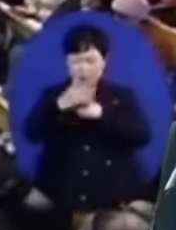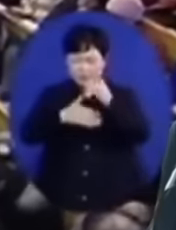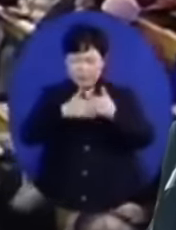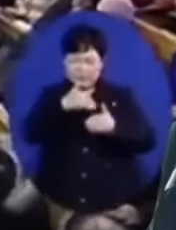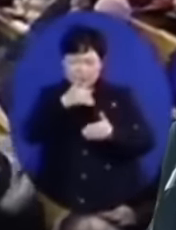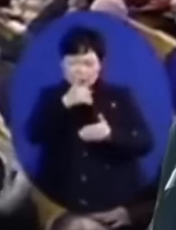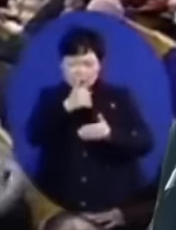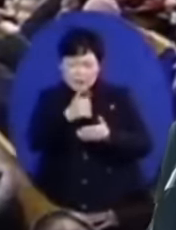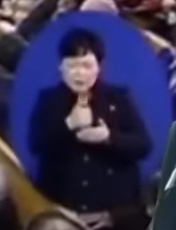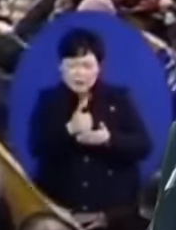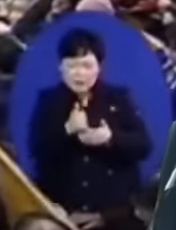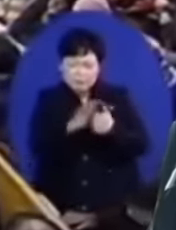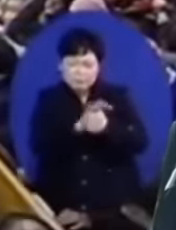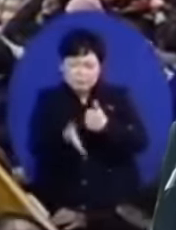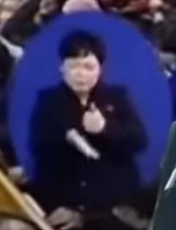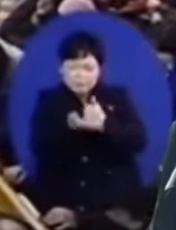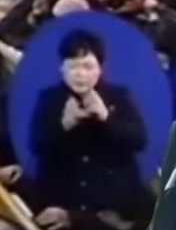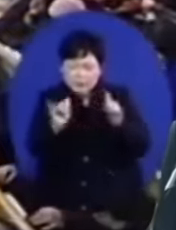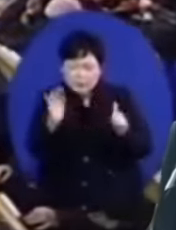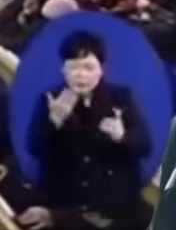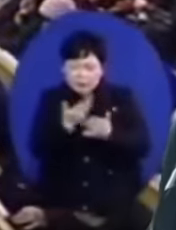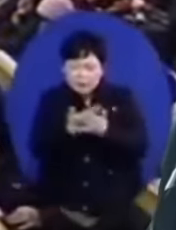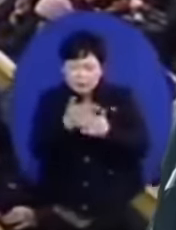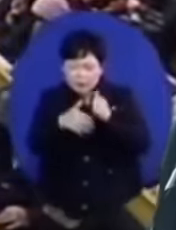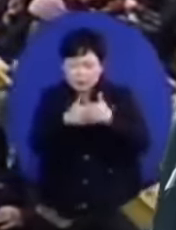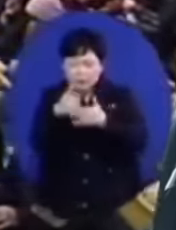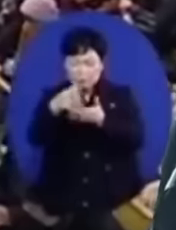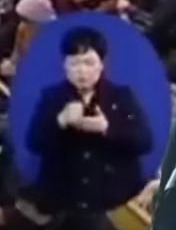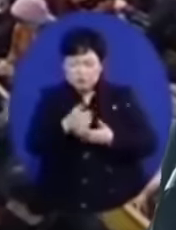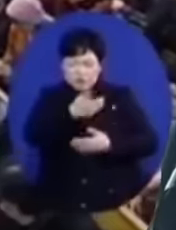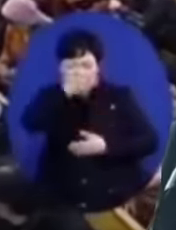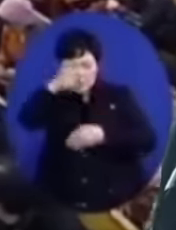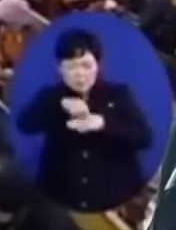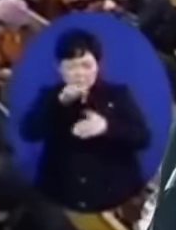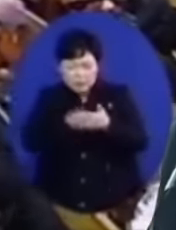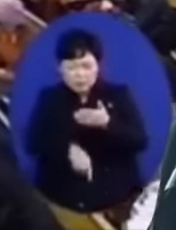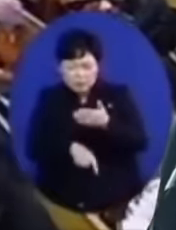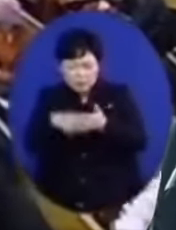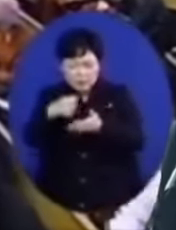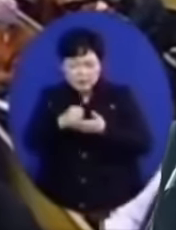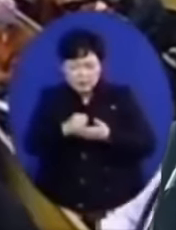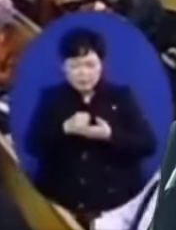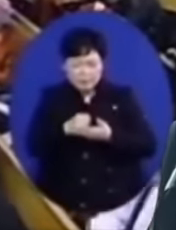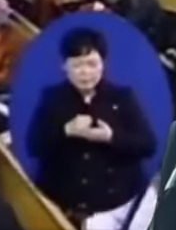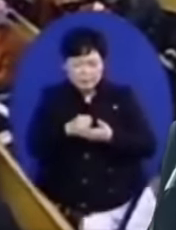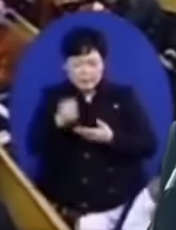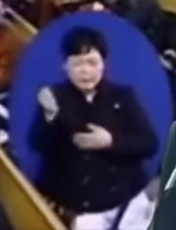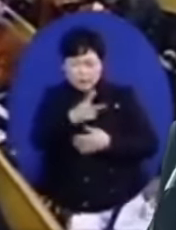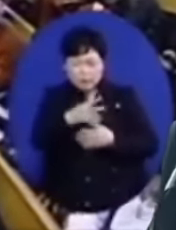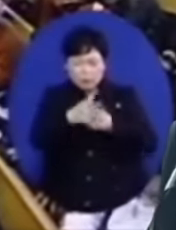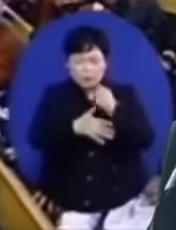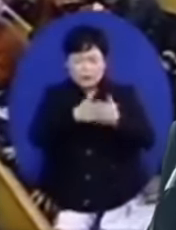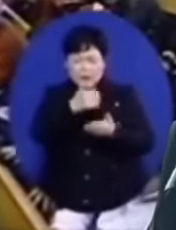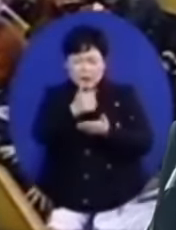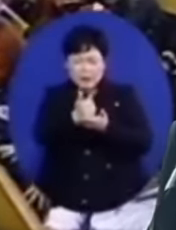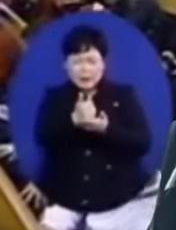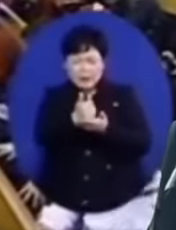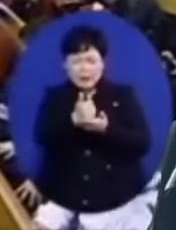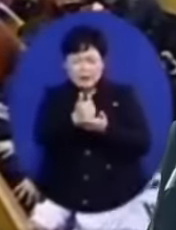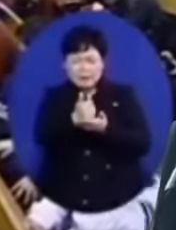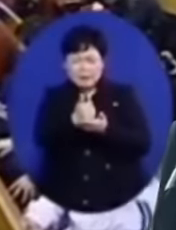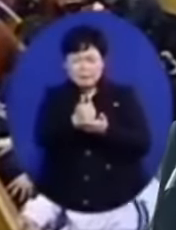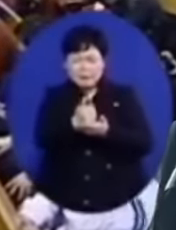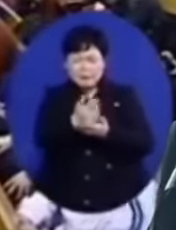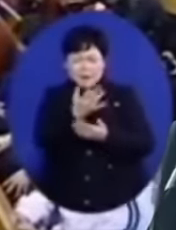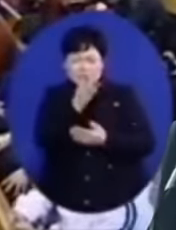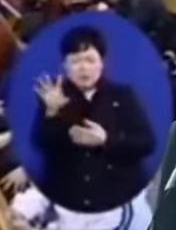공경하는 겸손한 사람이 되게 하시고 또 하나님 주신 꿈을 마음속에 받아들이게 하시고 또 하나님의 절대 주권에 복종하게